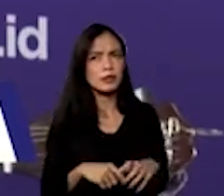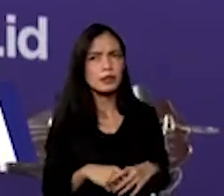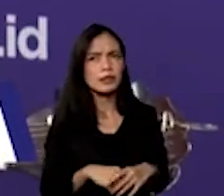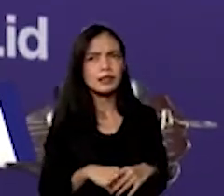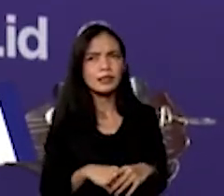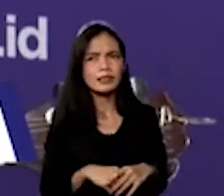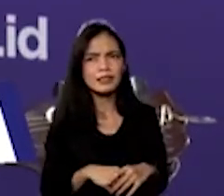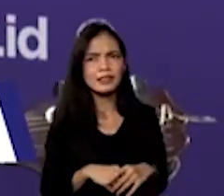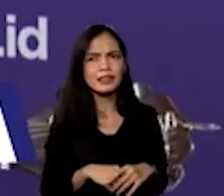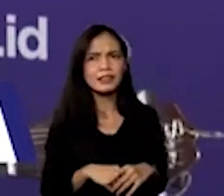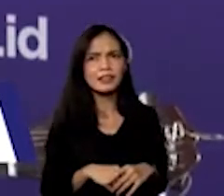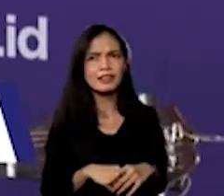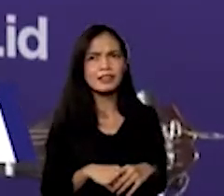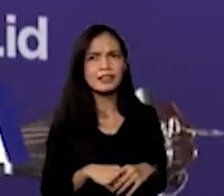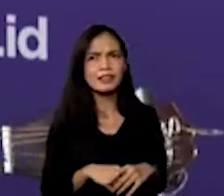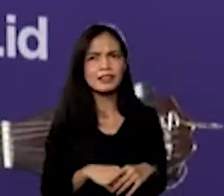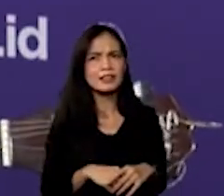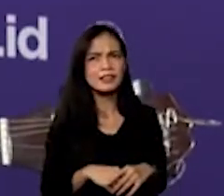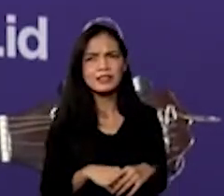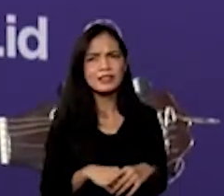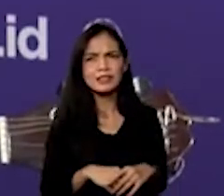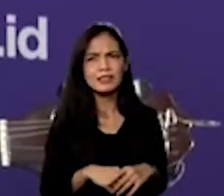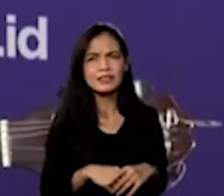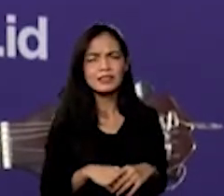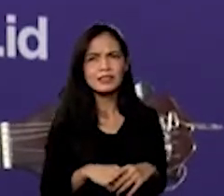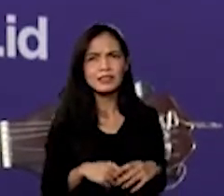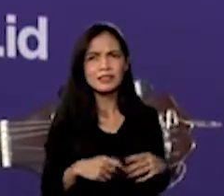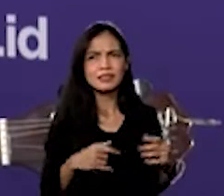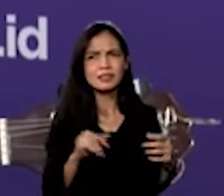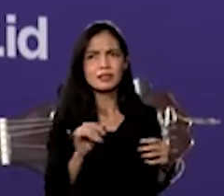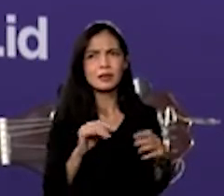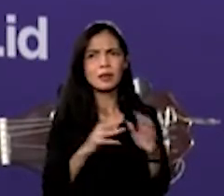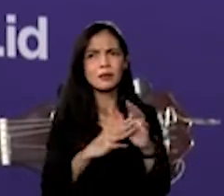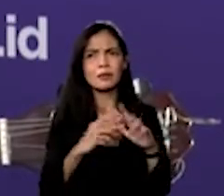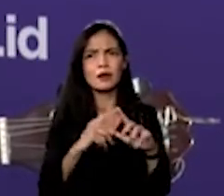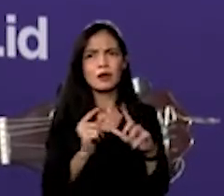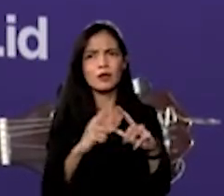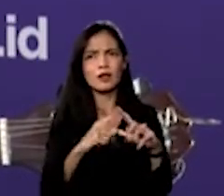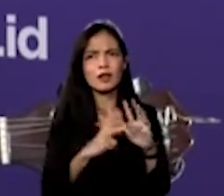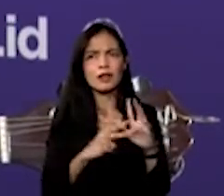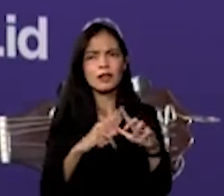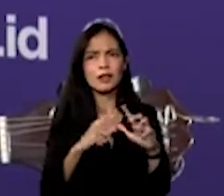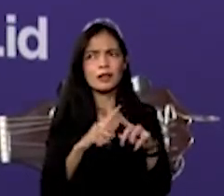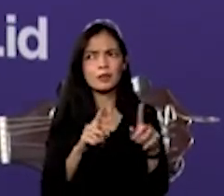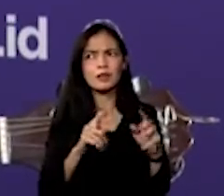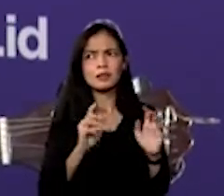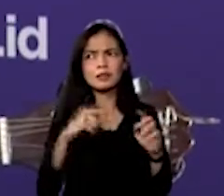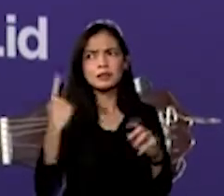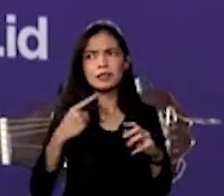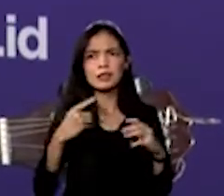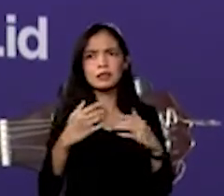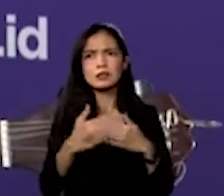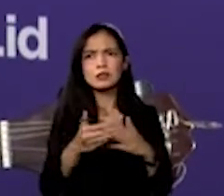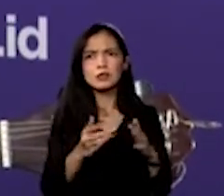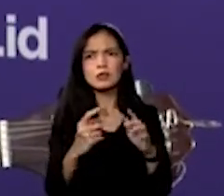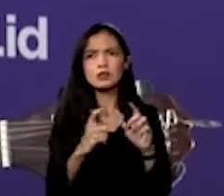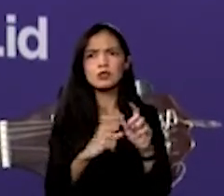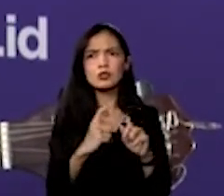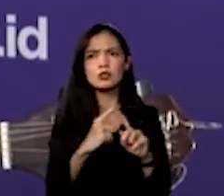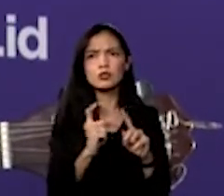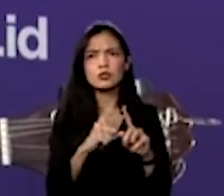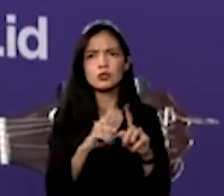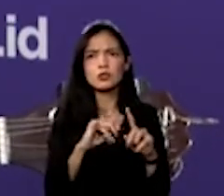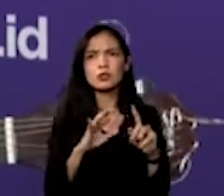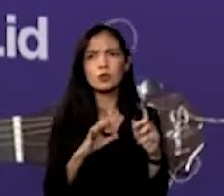teman-teman Maulana juga gitu lebih banyaknya sih e di studio Kak kita bikin-bikin